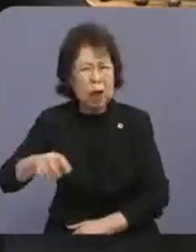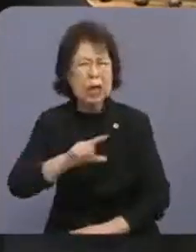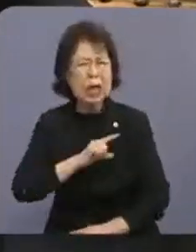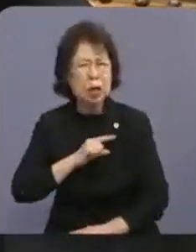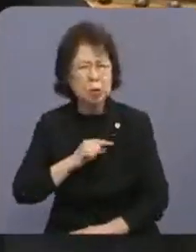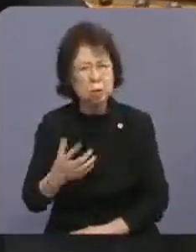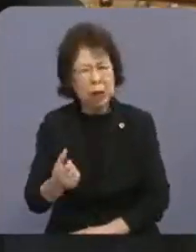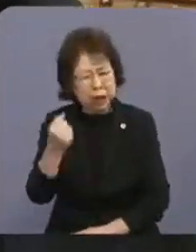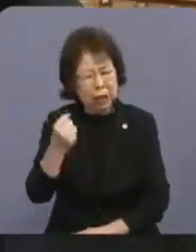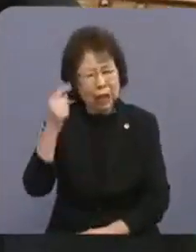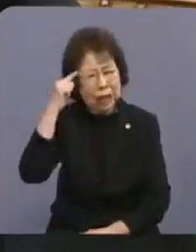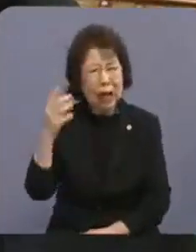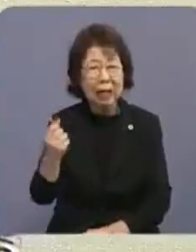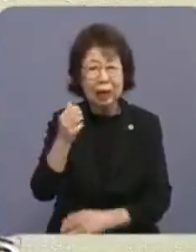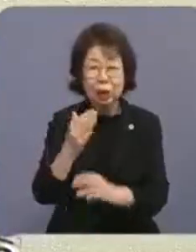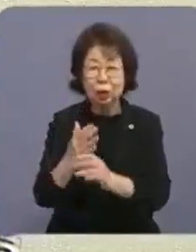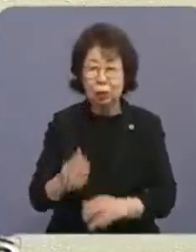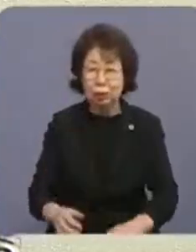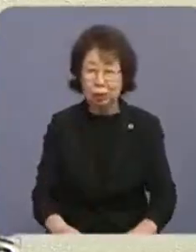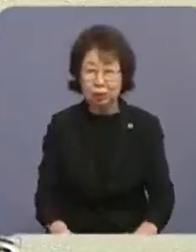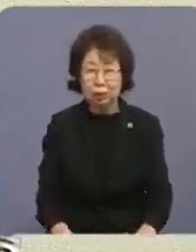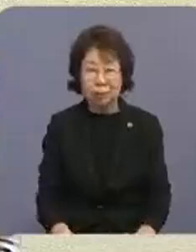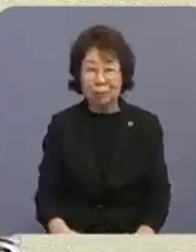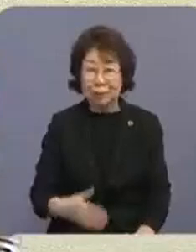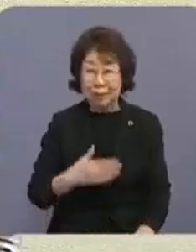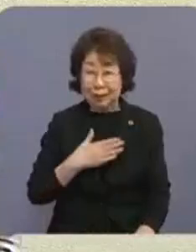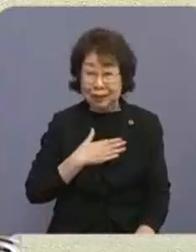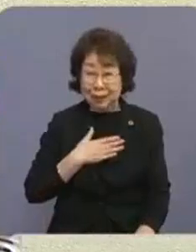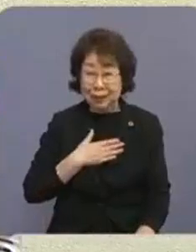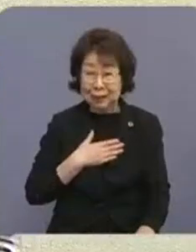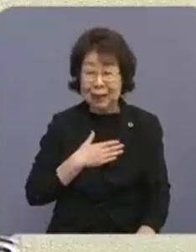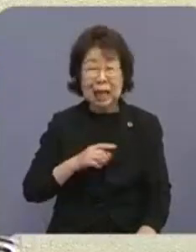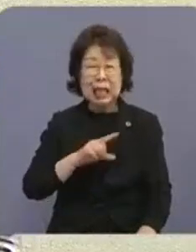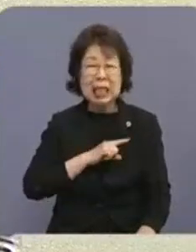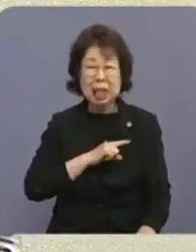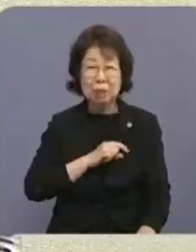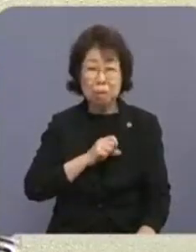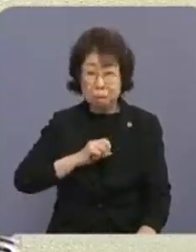의견도 나왔습니다. 차라리 저는 이 명칭을